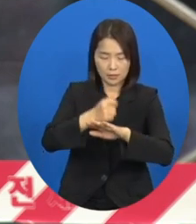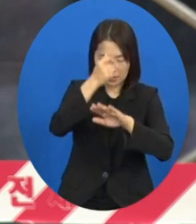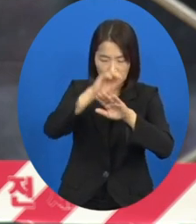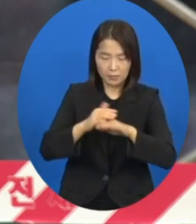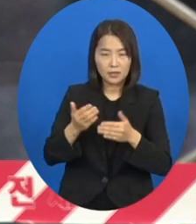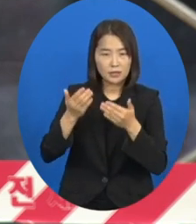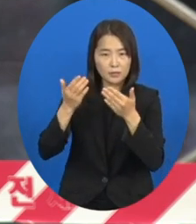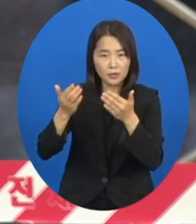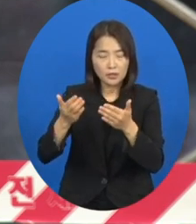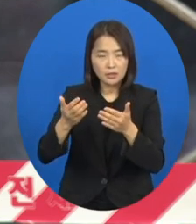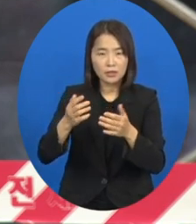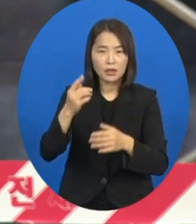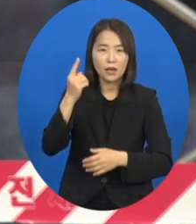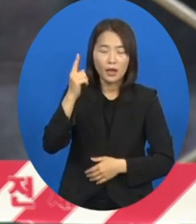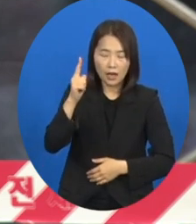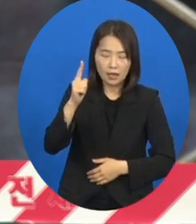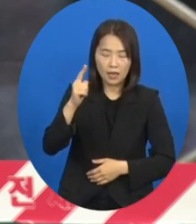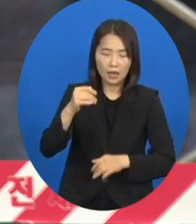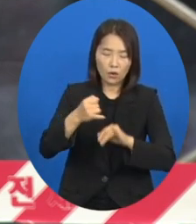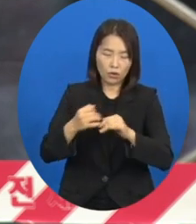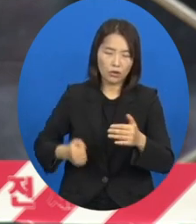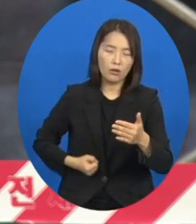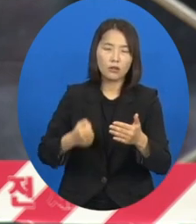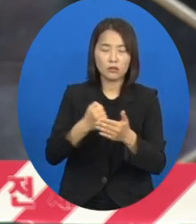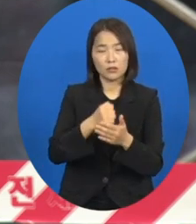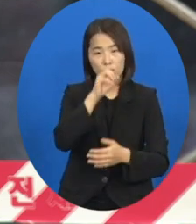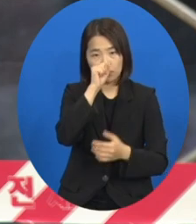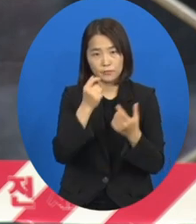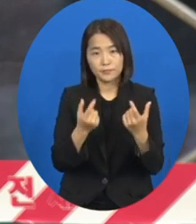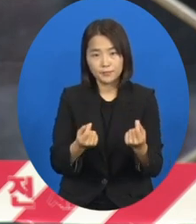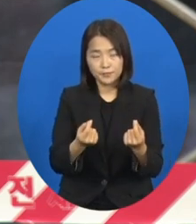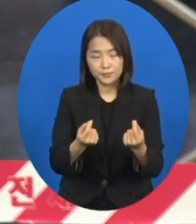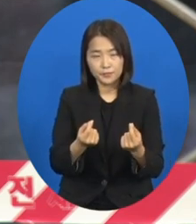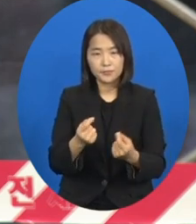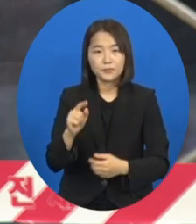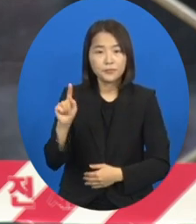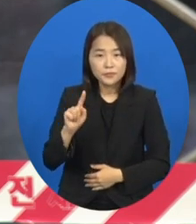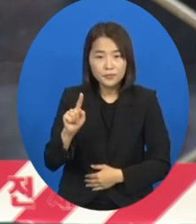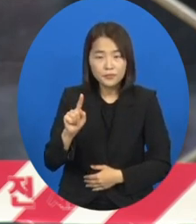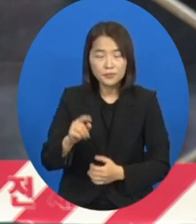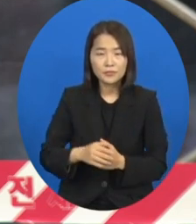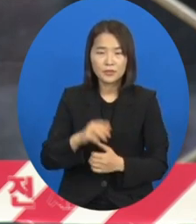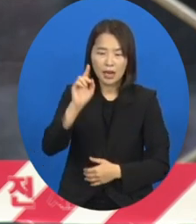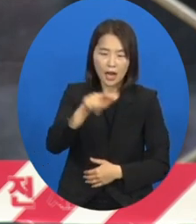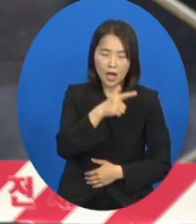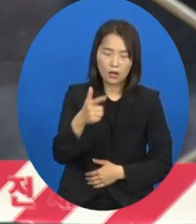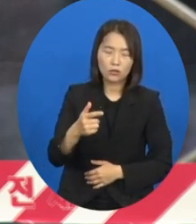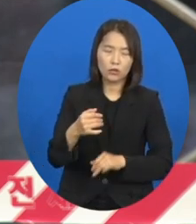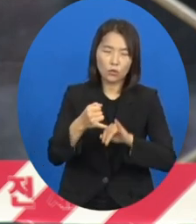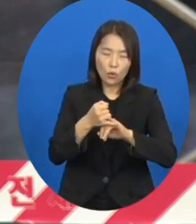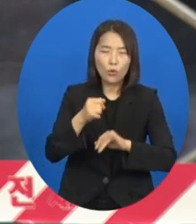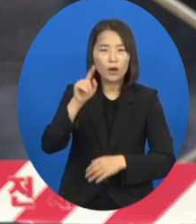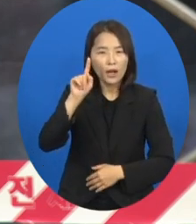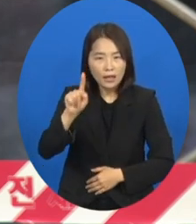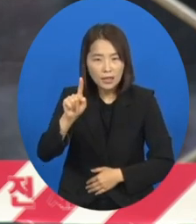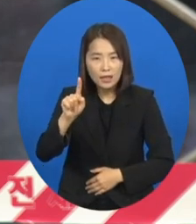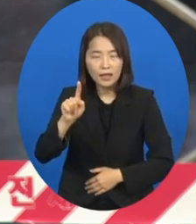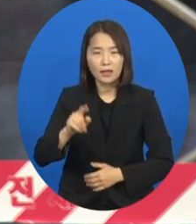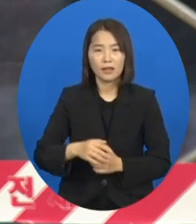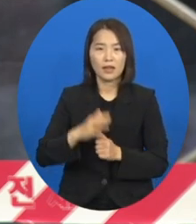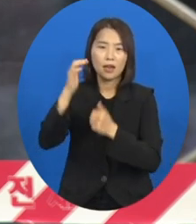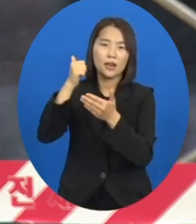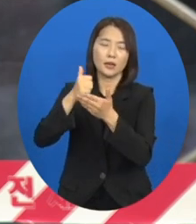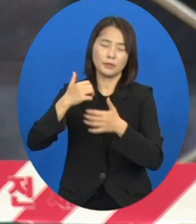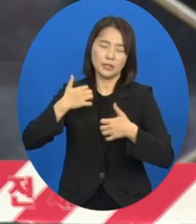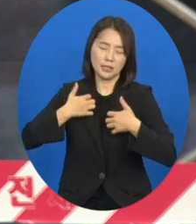드리면서 한 가지 꼭 결단을 하면 좋겠습니다. 그것은 우리가 하루에 꼭 한 가지씩이라도